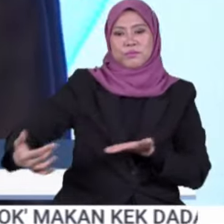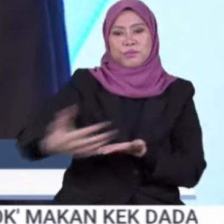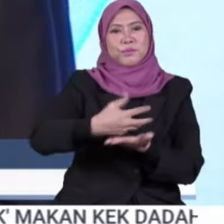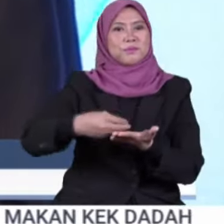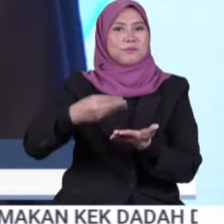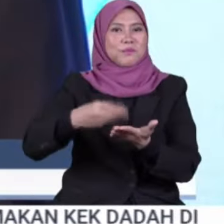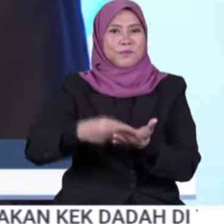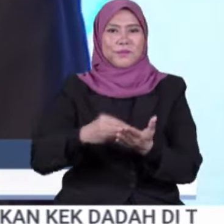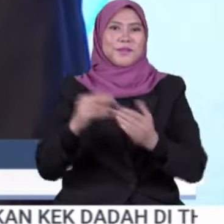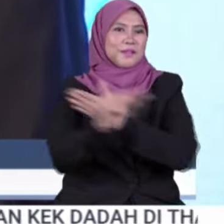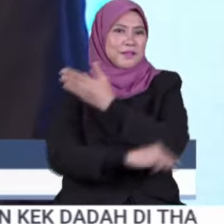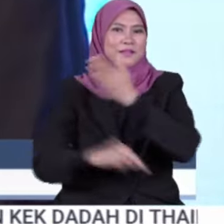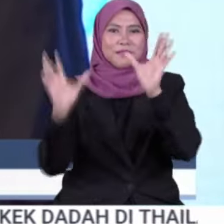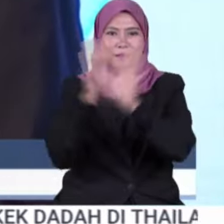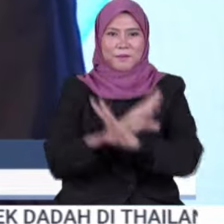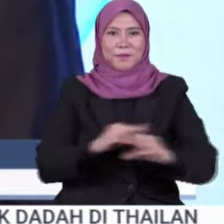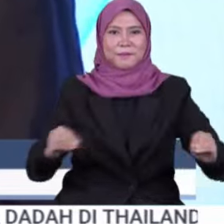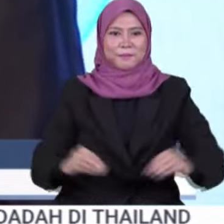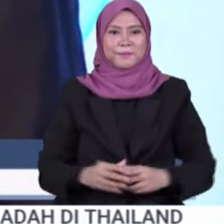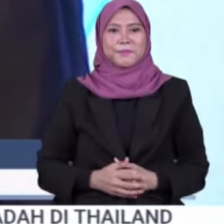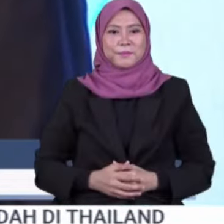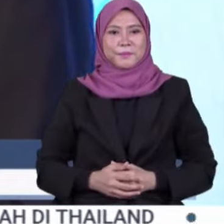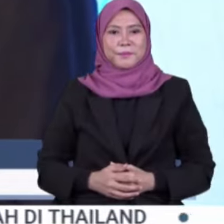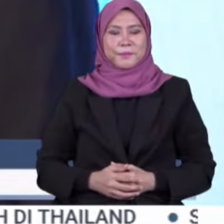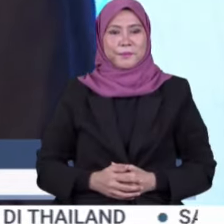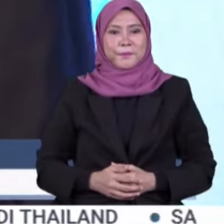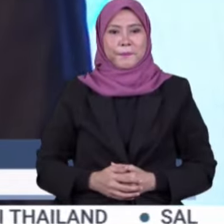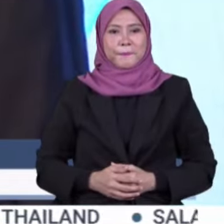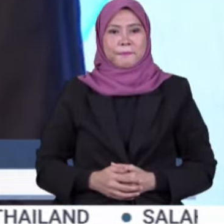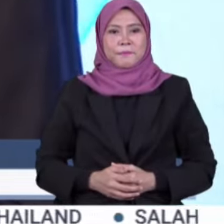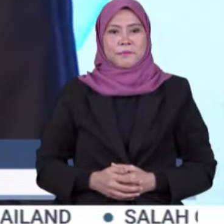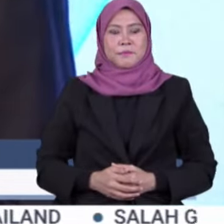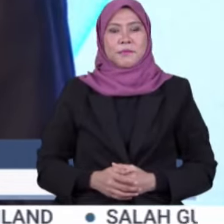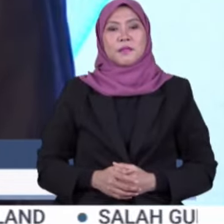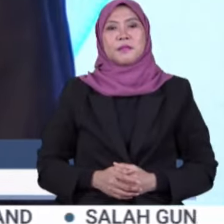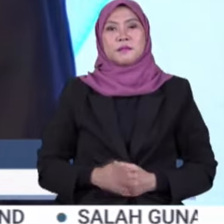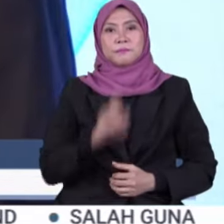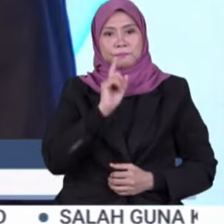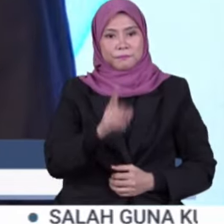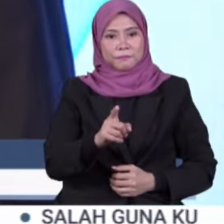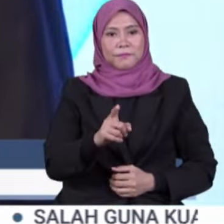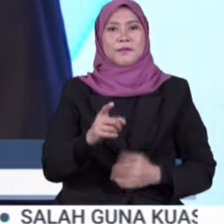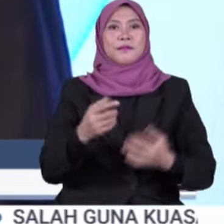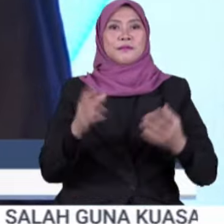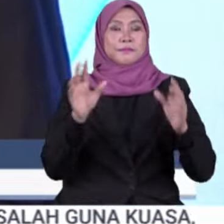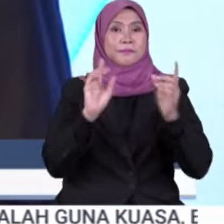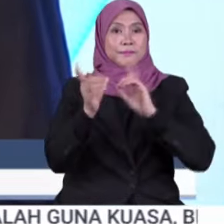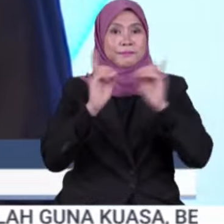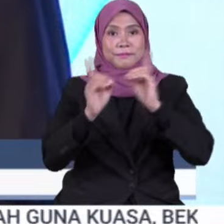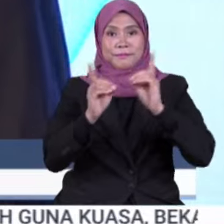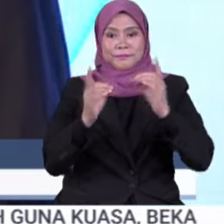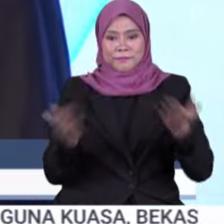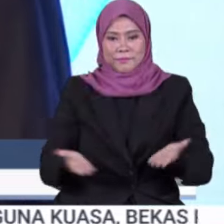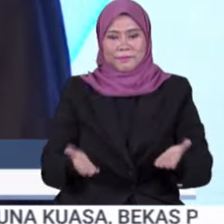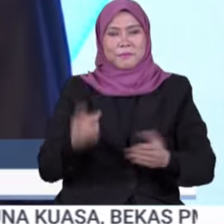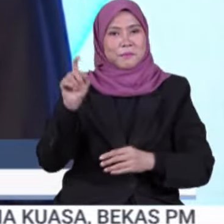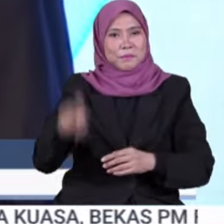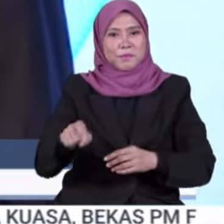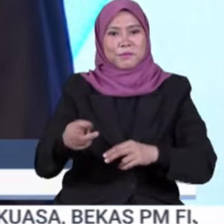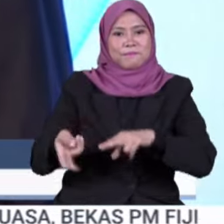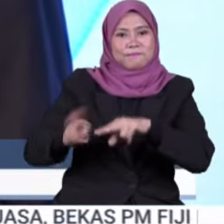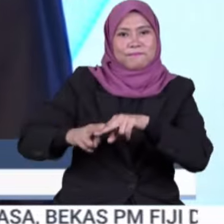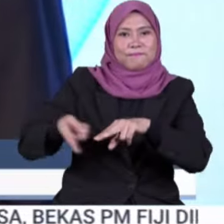rumah di negeri ini. By having all of these state digitalization in place, we hope to increase